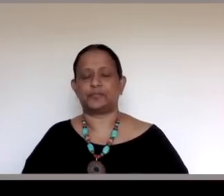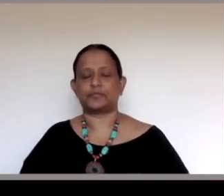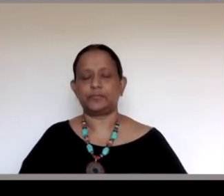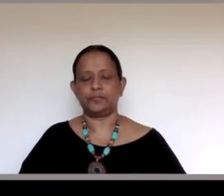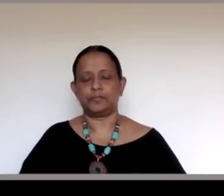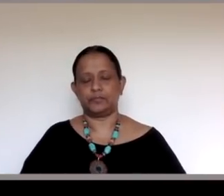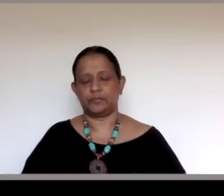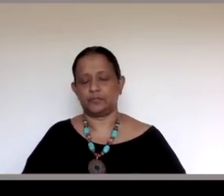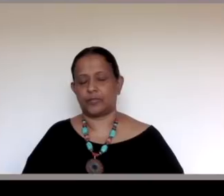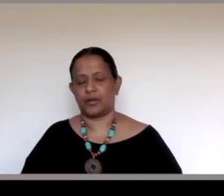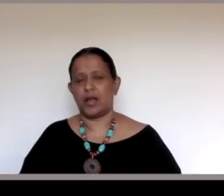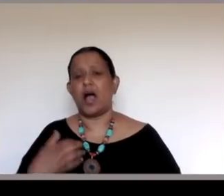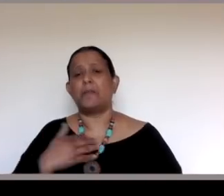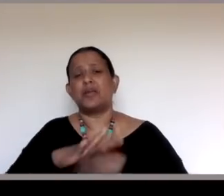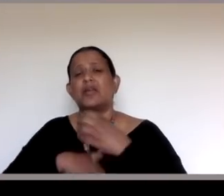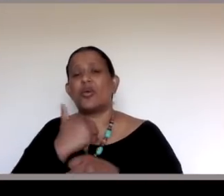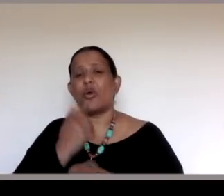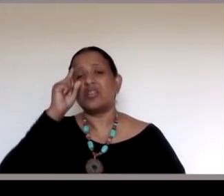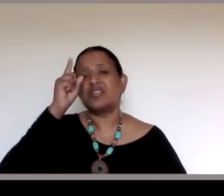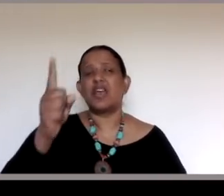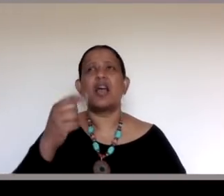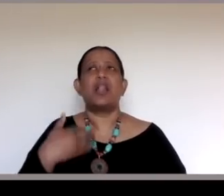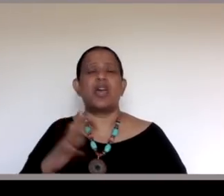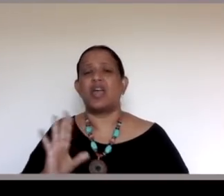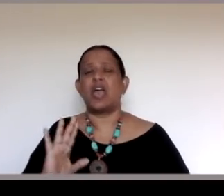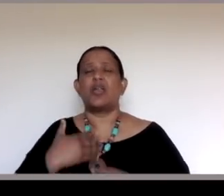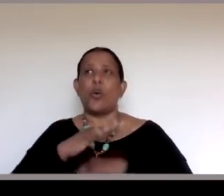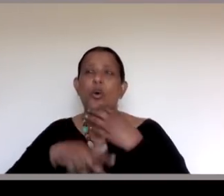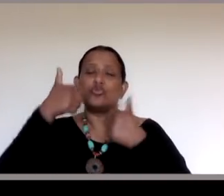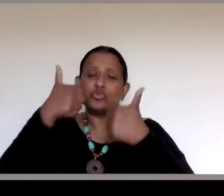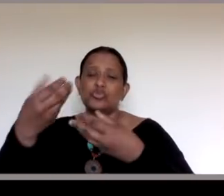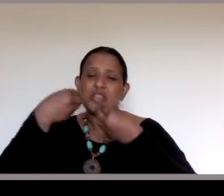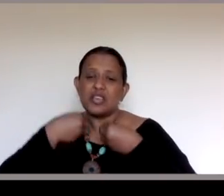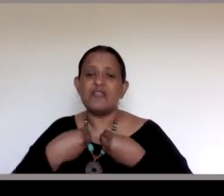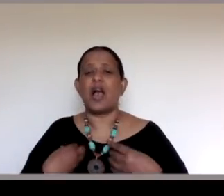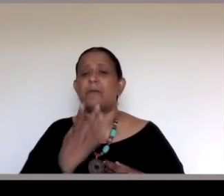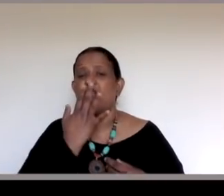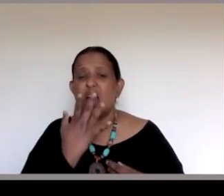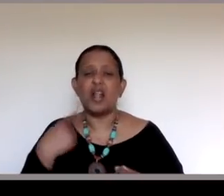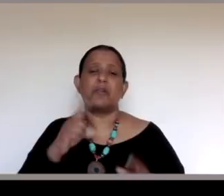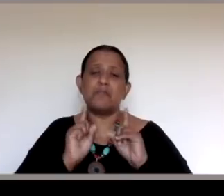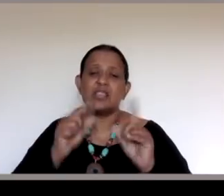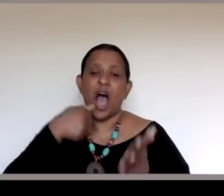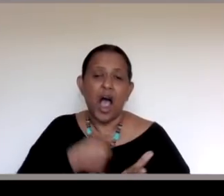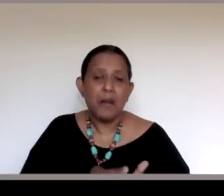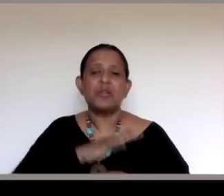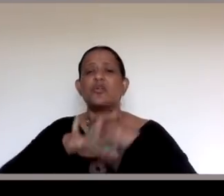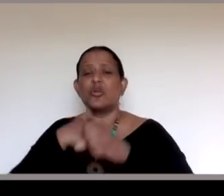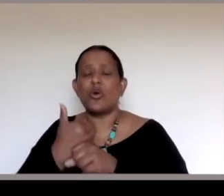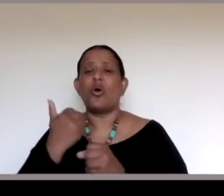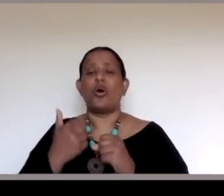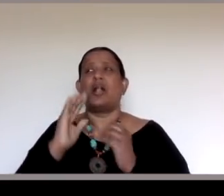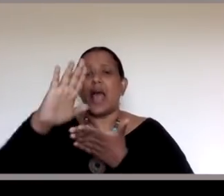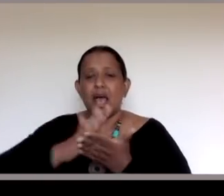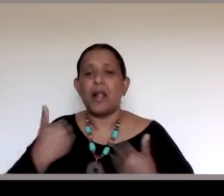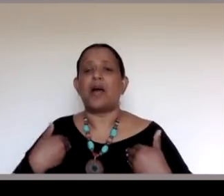நாம் மகிழ்ச்சியா இருப்பதற்கு பிரியமானவர்களே நாங்கள் ஆண்டவரிடத்திலே கேட்போம் ஆண்டவர் என்னுடைய பொறாமையை என்னுடைய